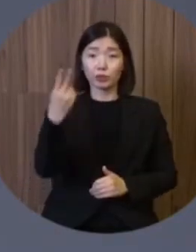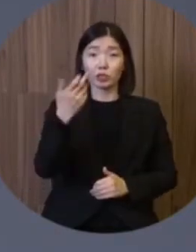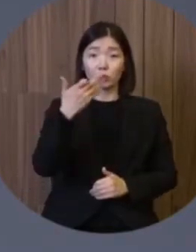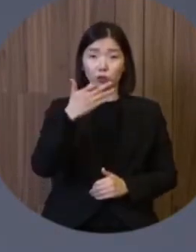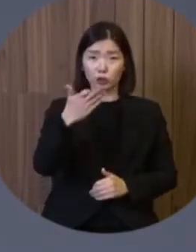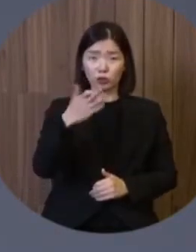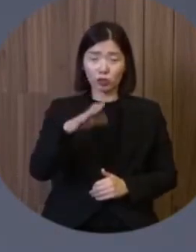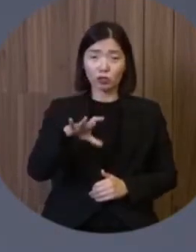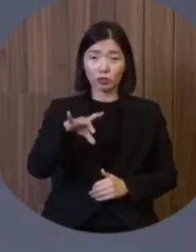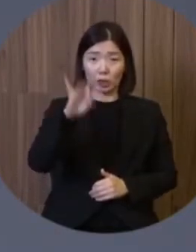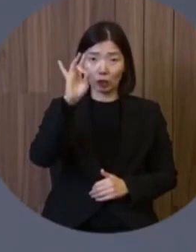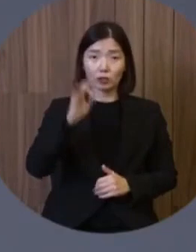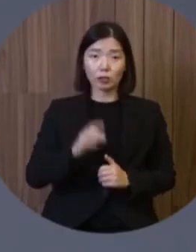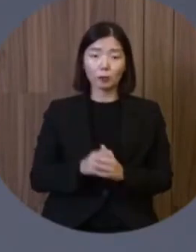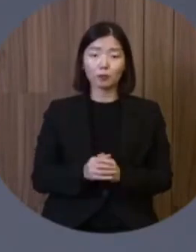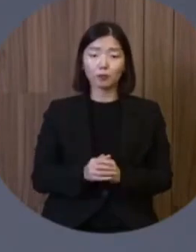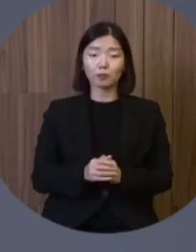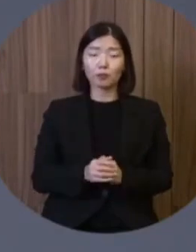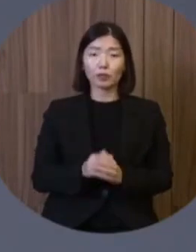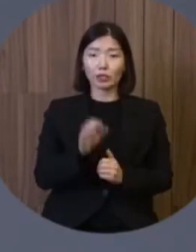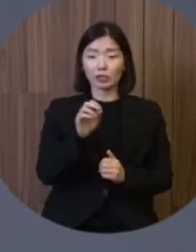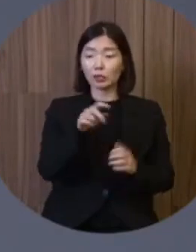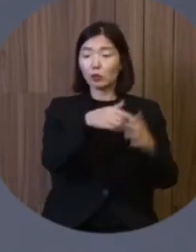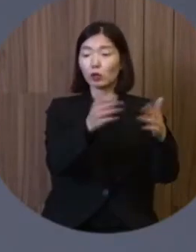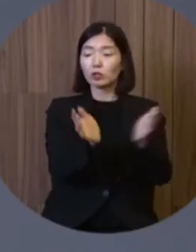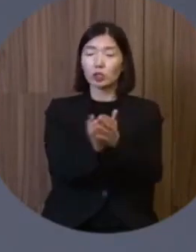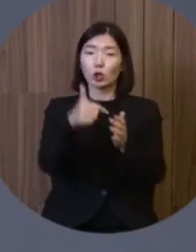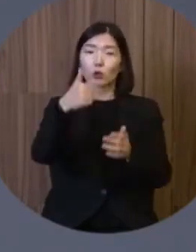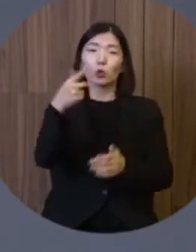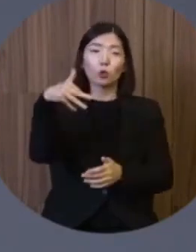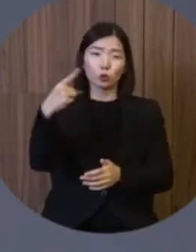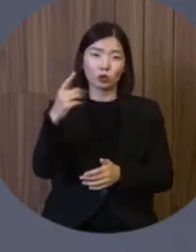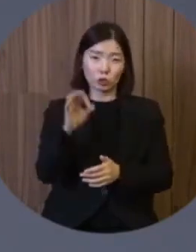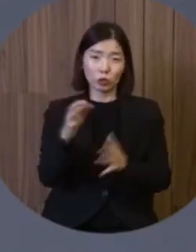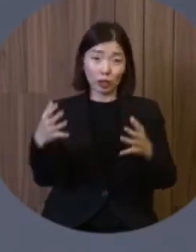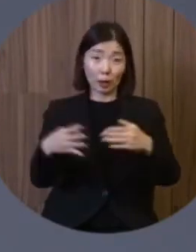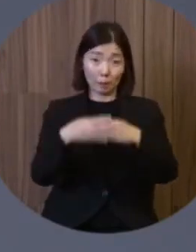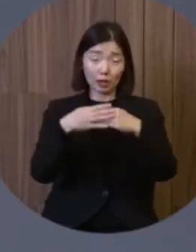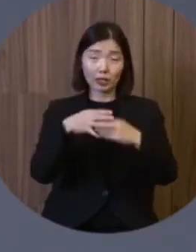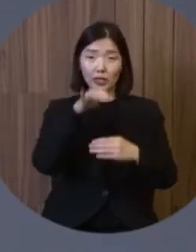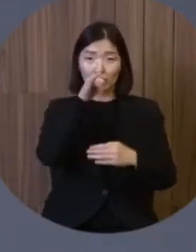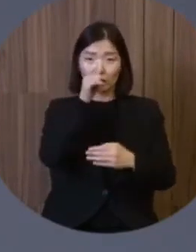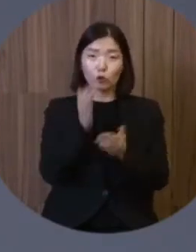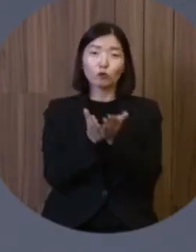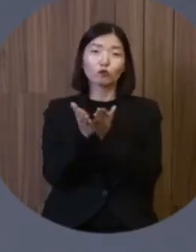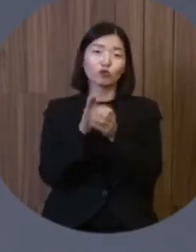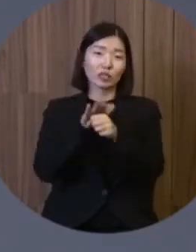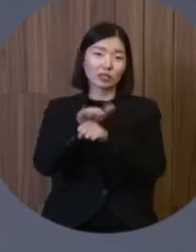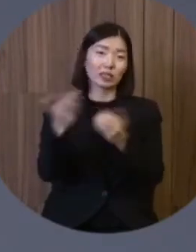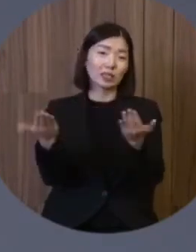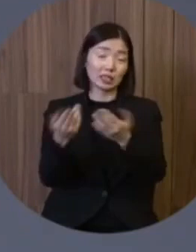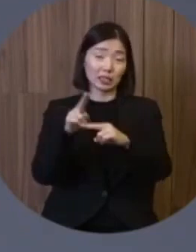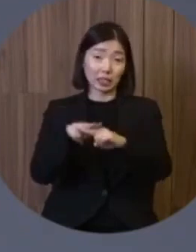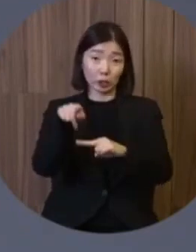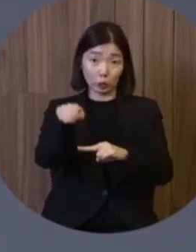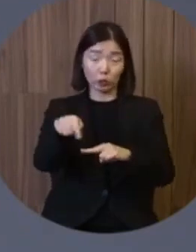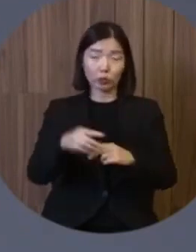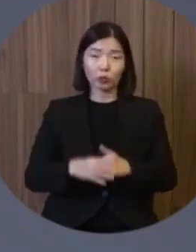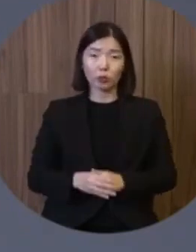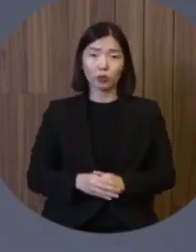2019년 처음으로 양대 노총이 상생협약을 체결해 탄생한 군산형 일자리도